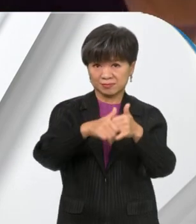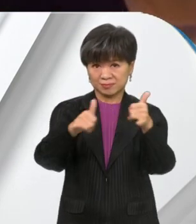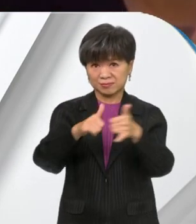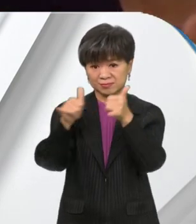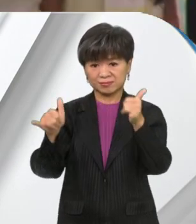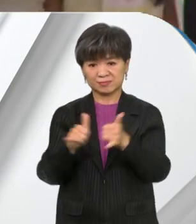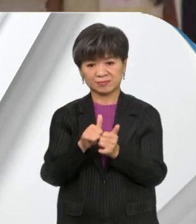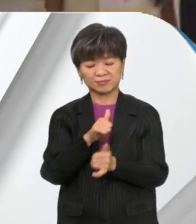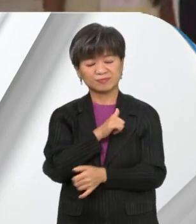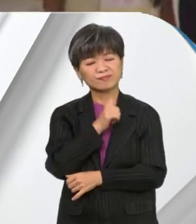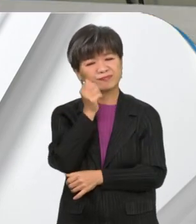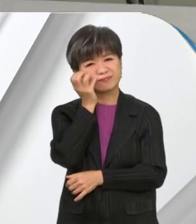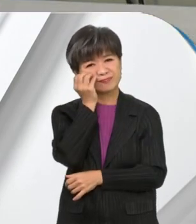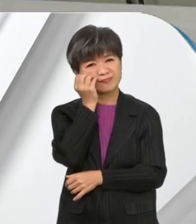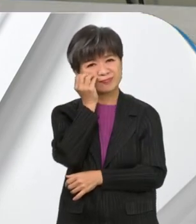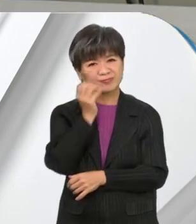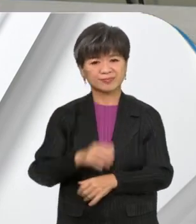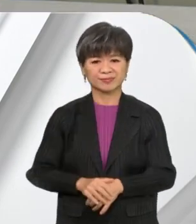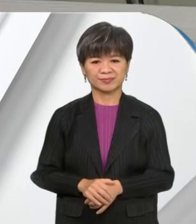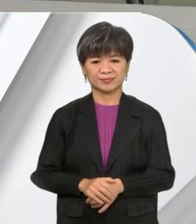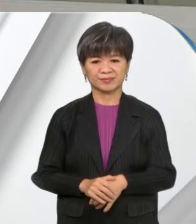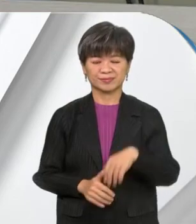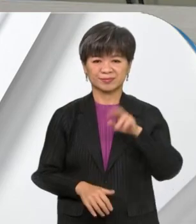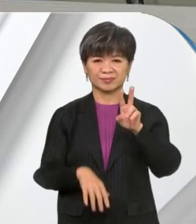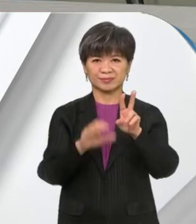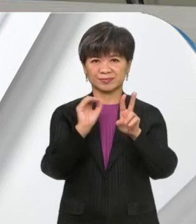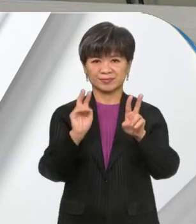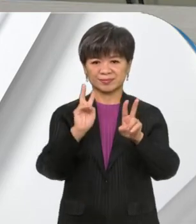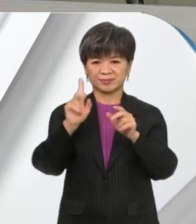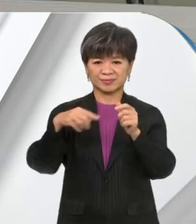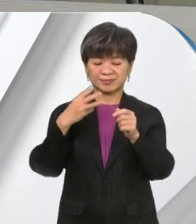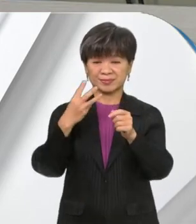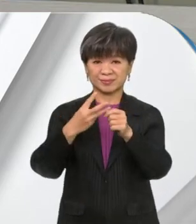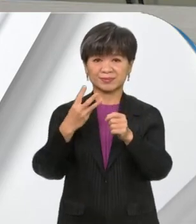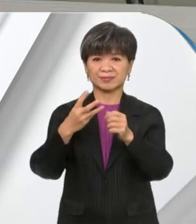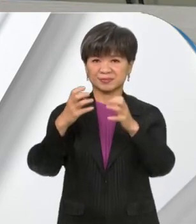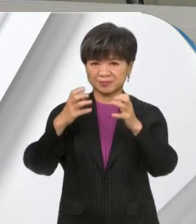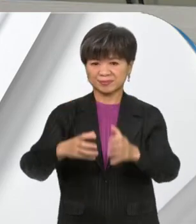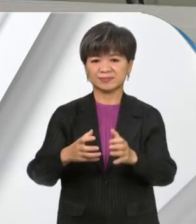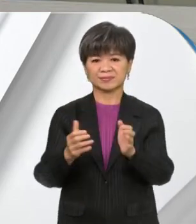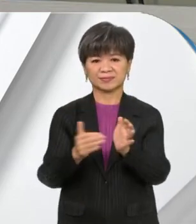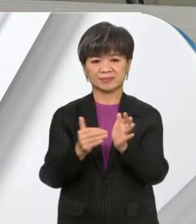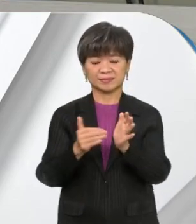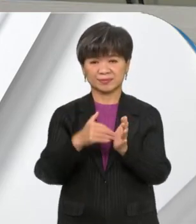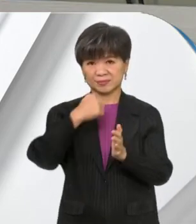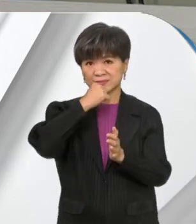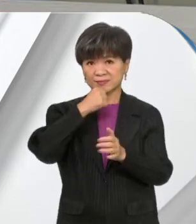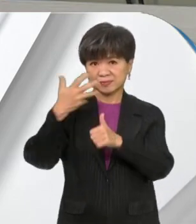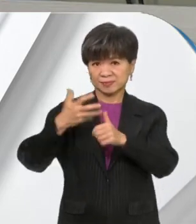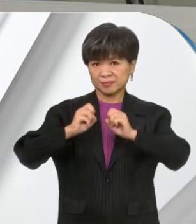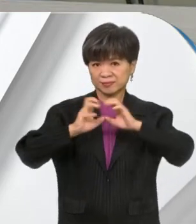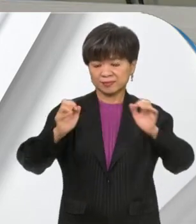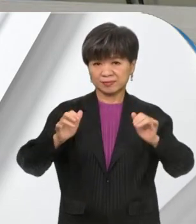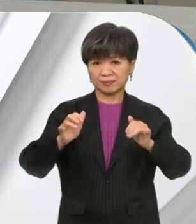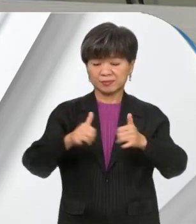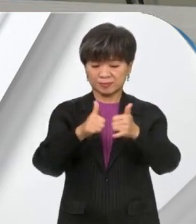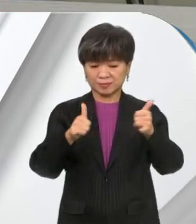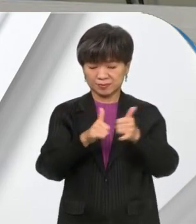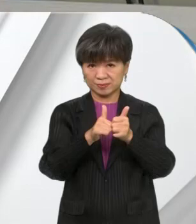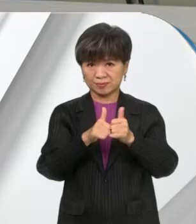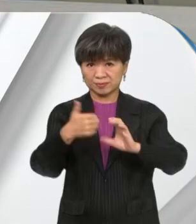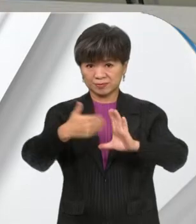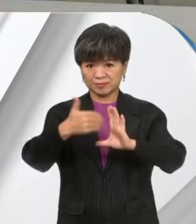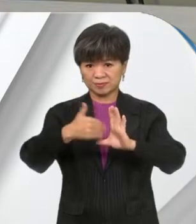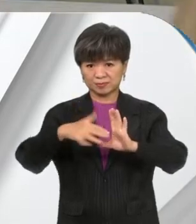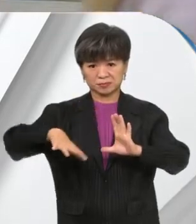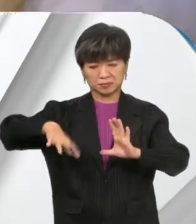够来欣赏。 2023年，客家电视台成立的媒体国内传播族群平台开头起